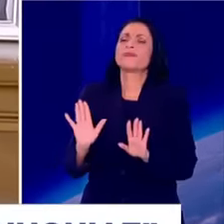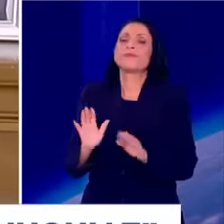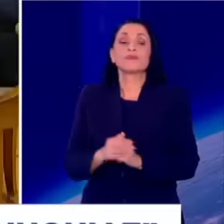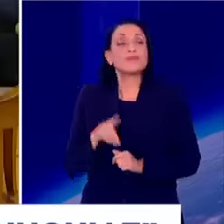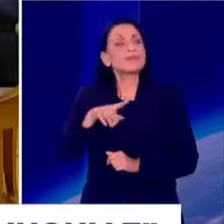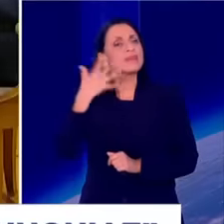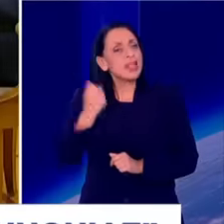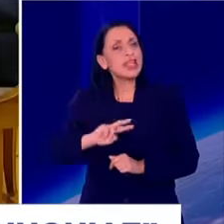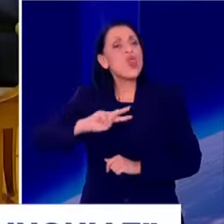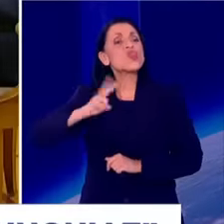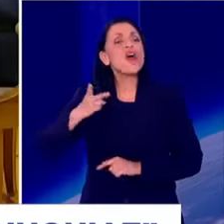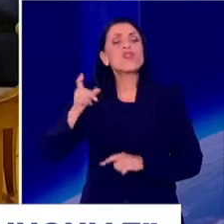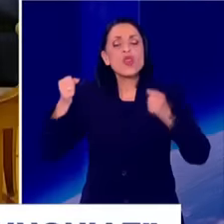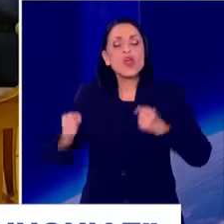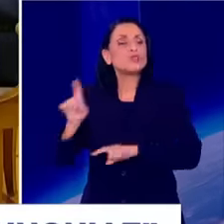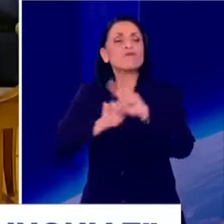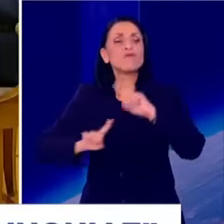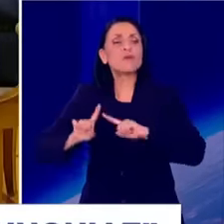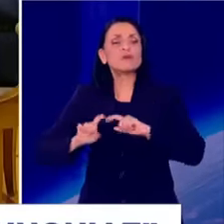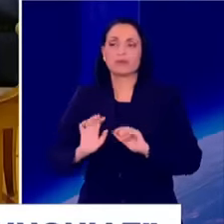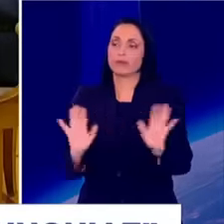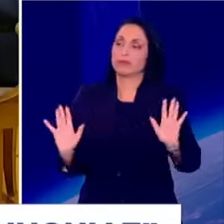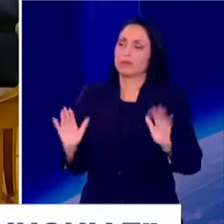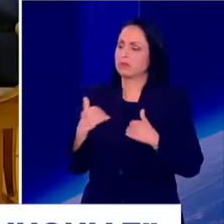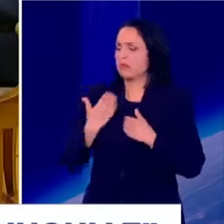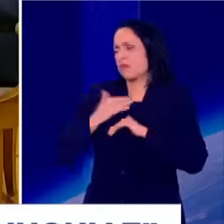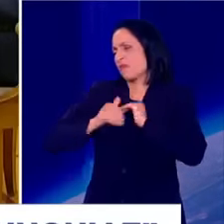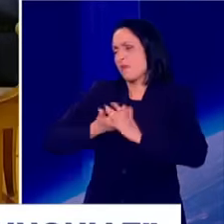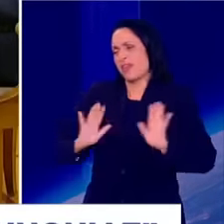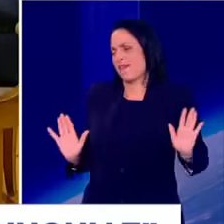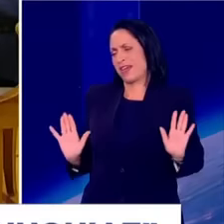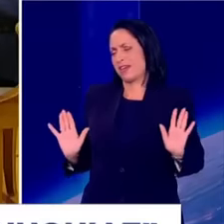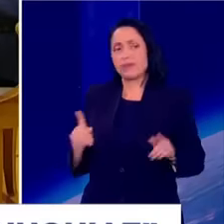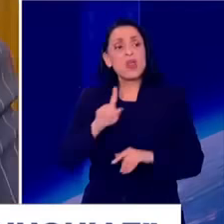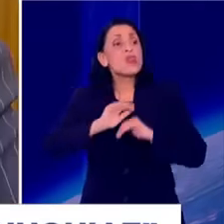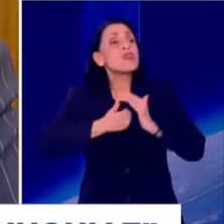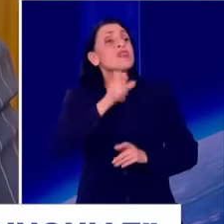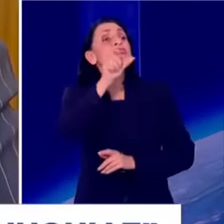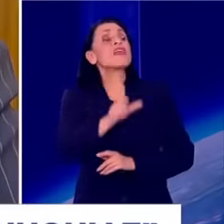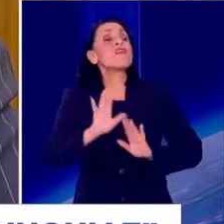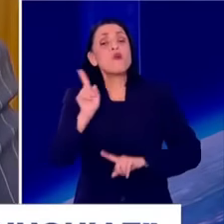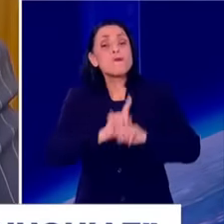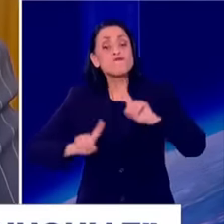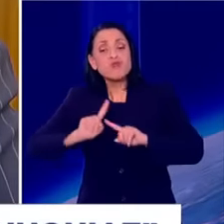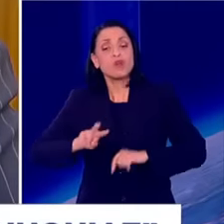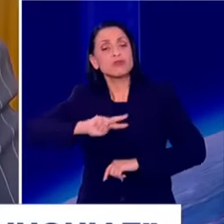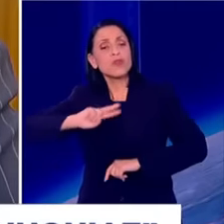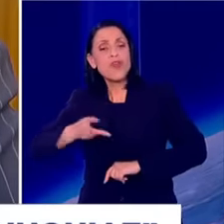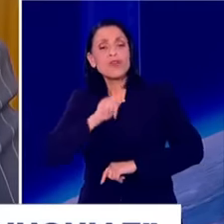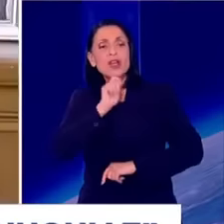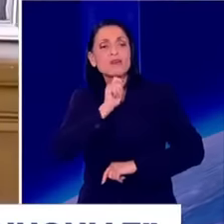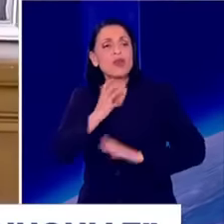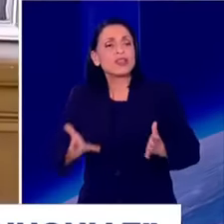Έχετε άποψη για τη δεύτερη θέση όμως? Εγώ γιατί να έχω? Δεν μου πέφτει λόγος. Δεν σας νοιάζει ποιος θα είναι στη θέση της αξιωματικής